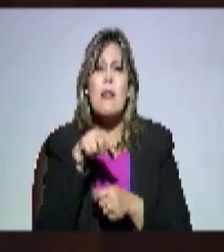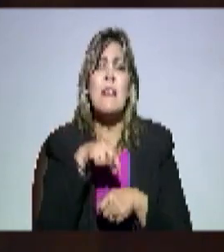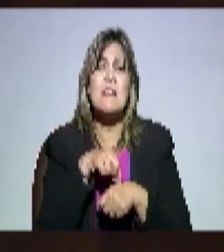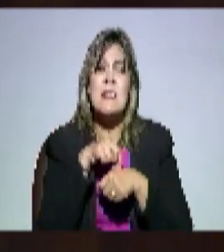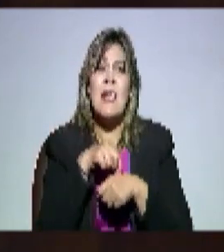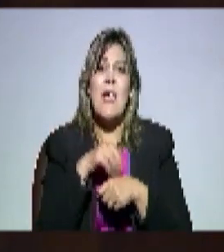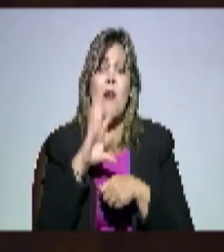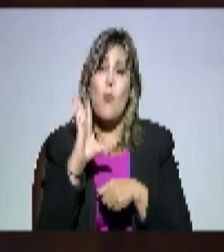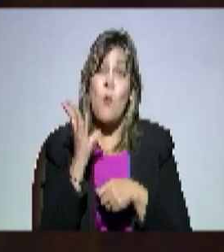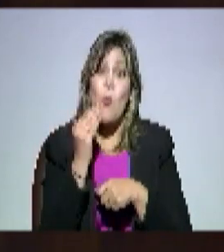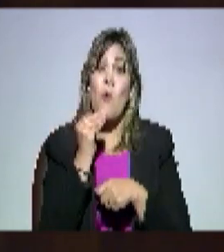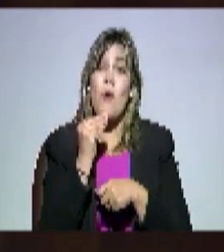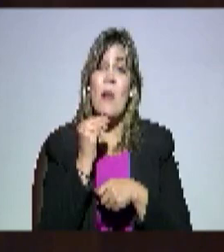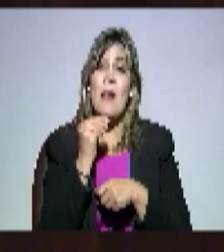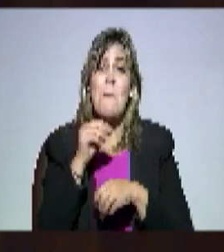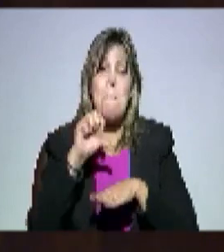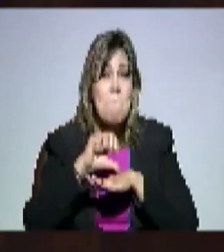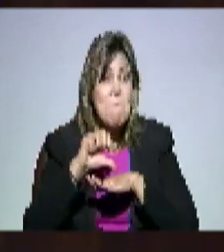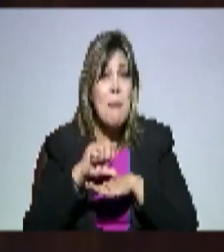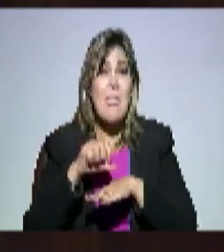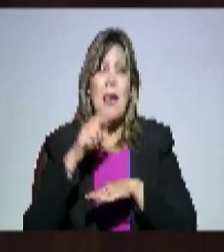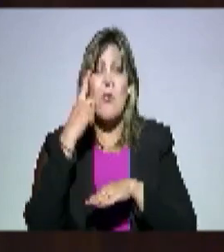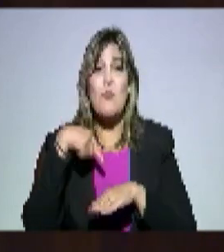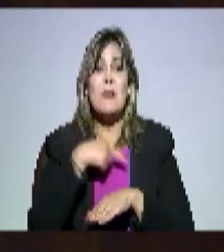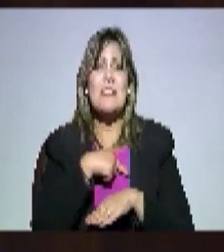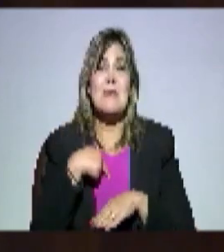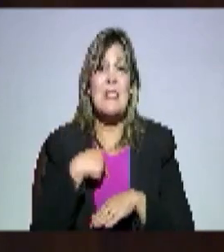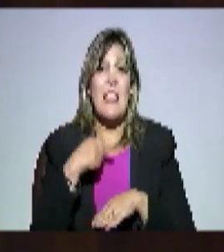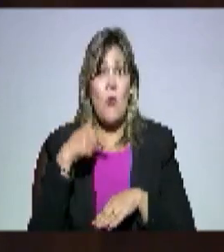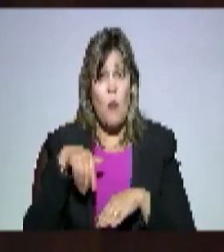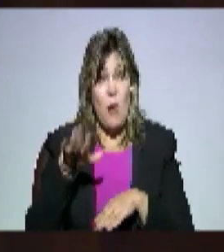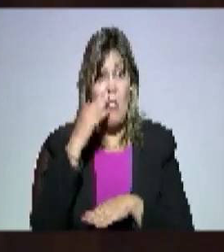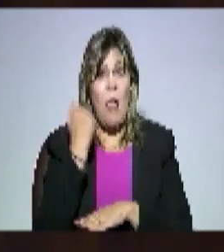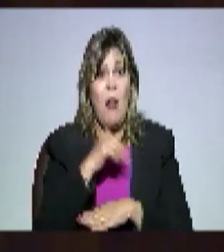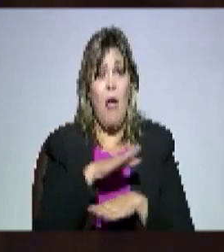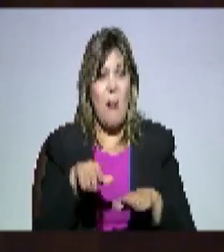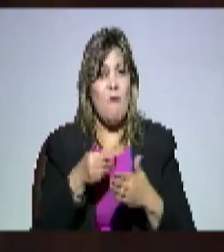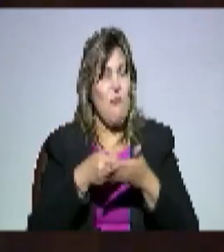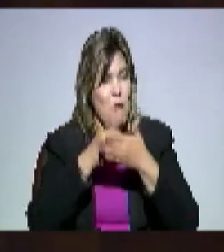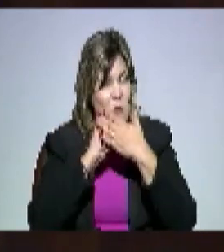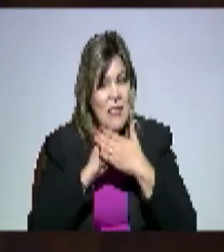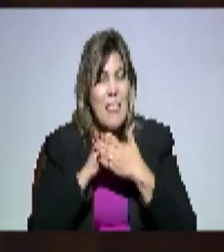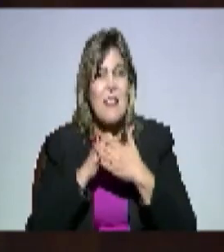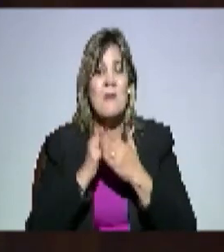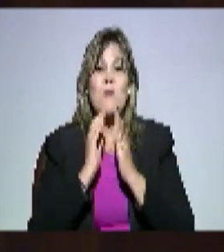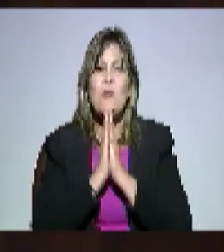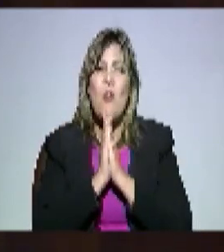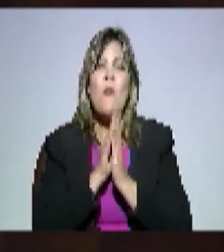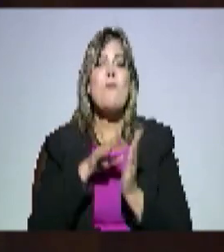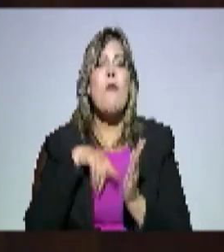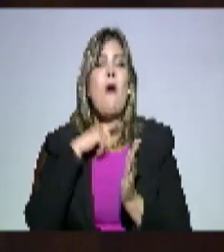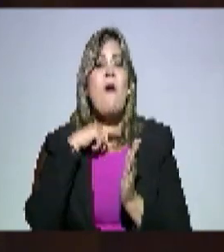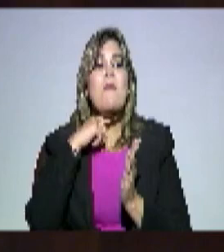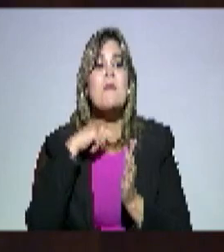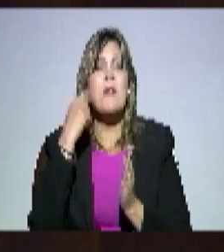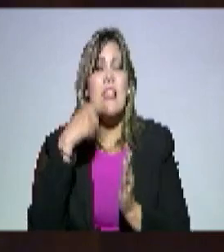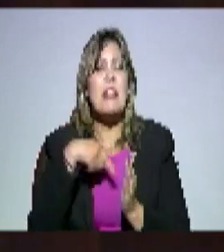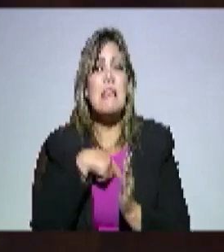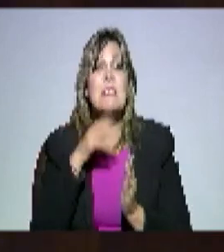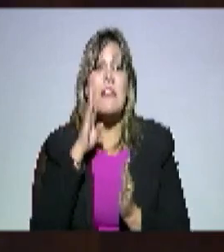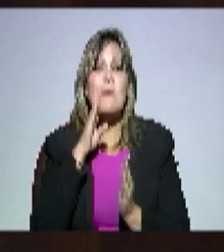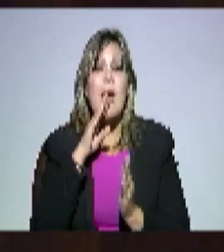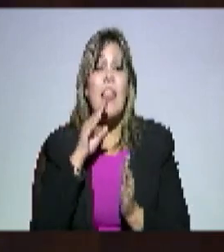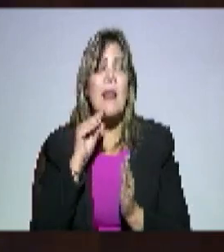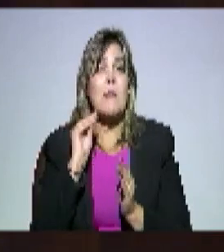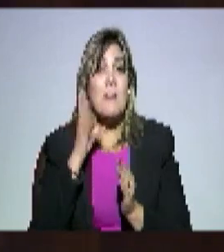وعن عن كل مكان وعن كل كنيسه واحنا على الارض في قدسنا وفي صلواتنا الخاصه كنييسه بتعلمنا كده